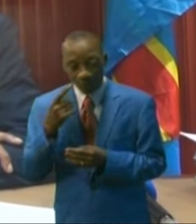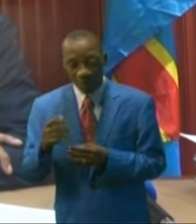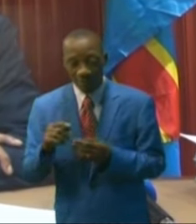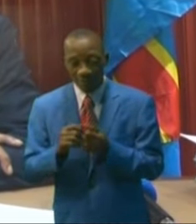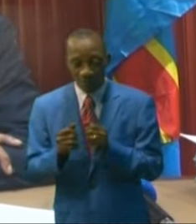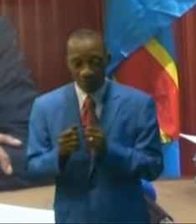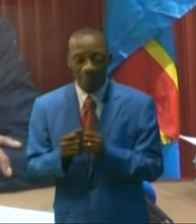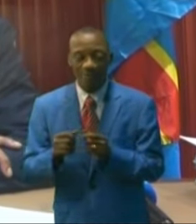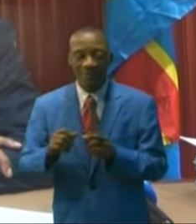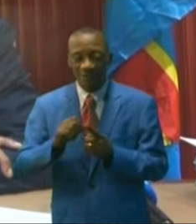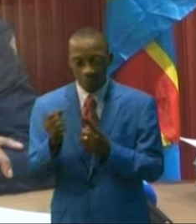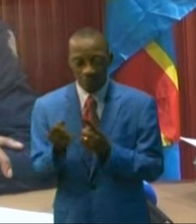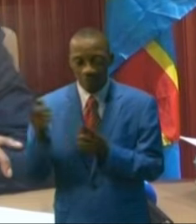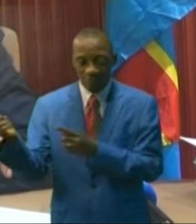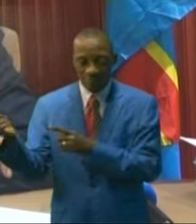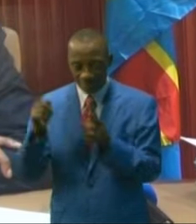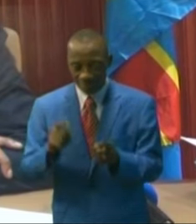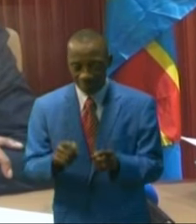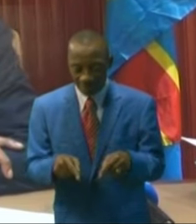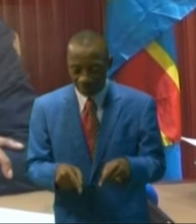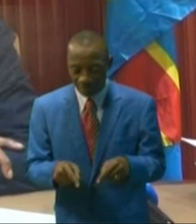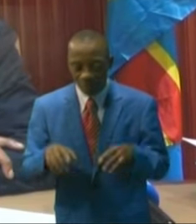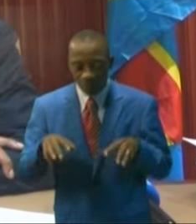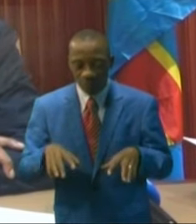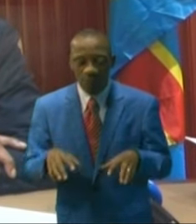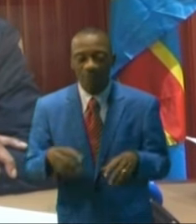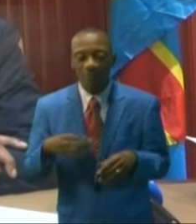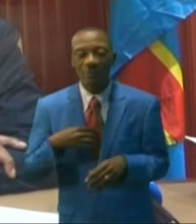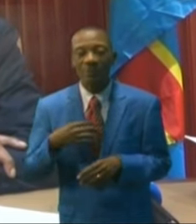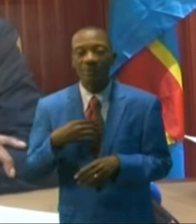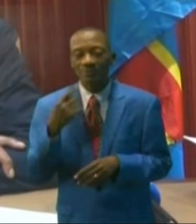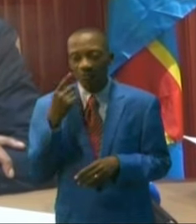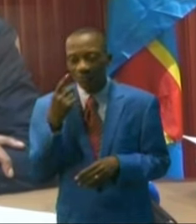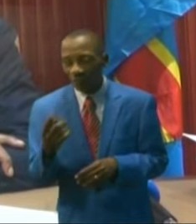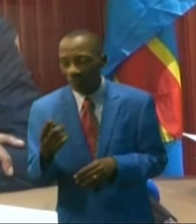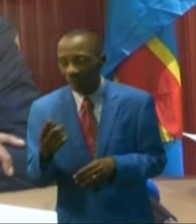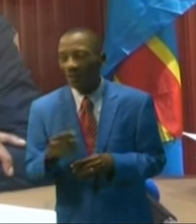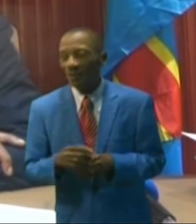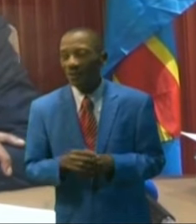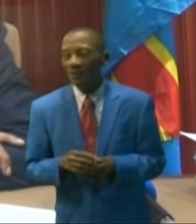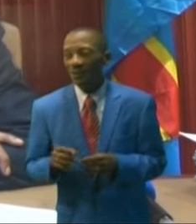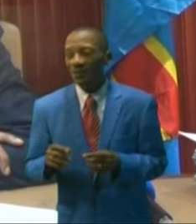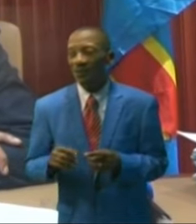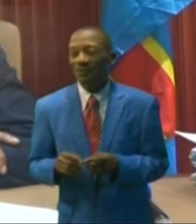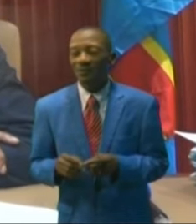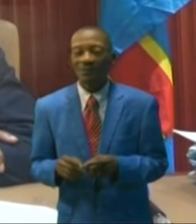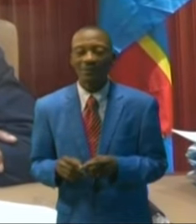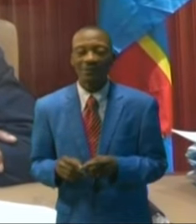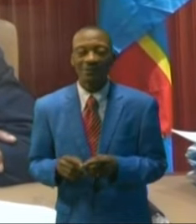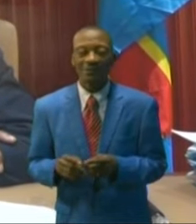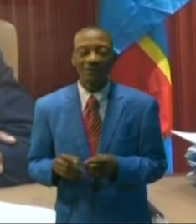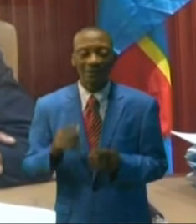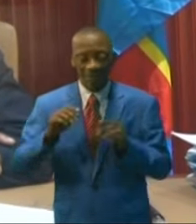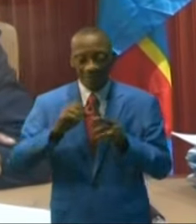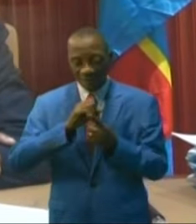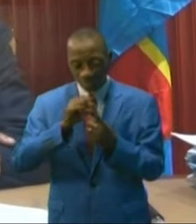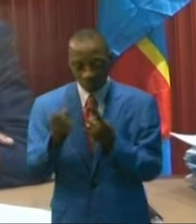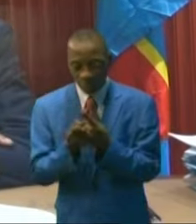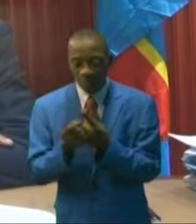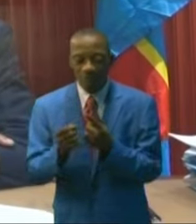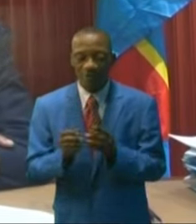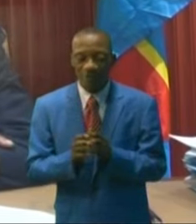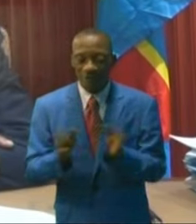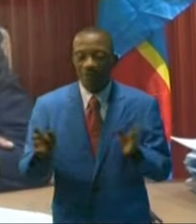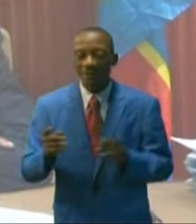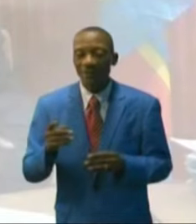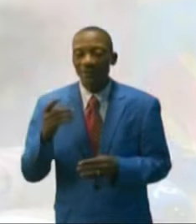pèse beaucoup dans l'élaboration et la formulation des résolutions du Conseil